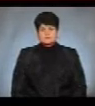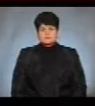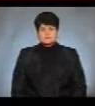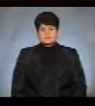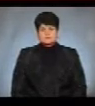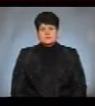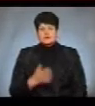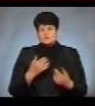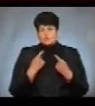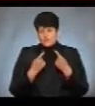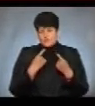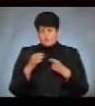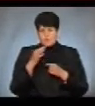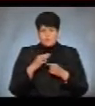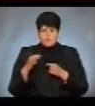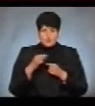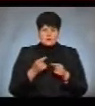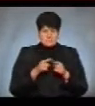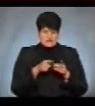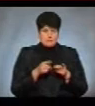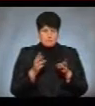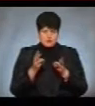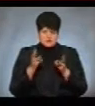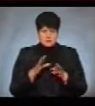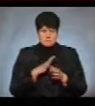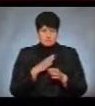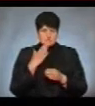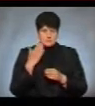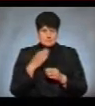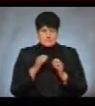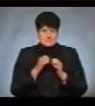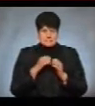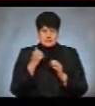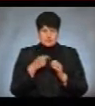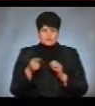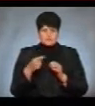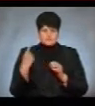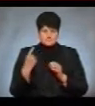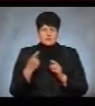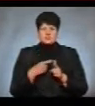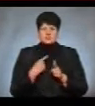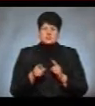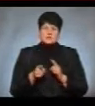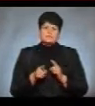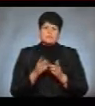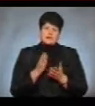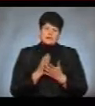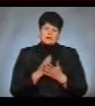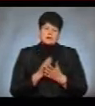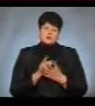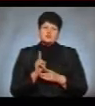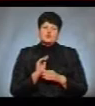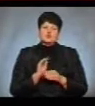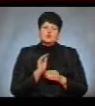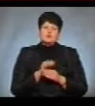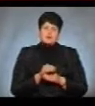Ну, от якщо ми говоримо саме про ці пожежі, які трапилися за останні 10 років на Тернопільщині, чи є що додати,